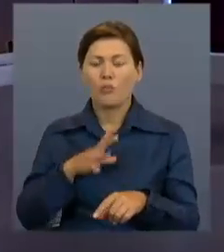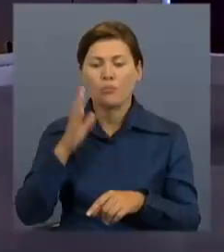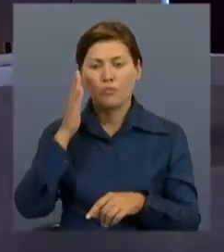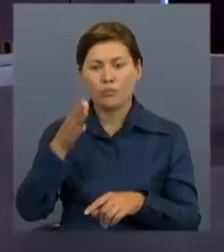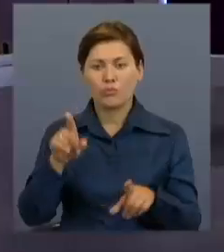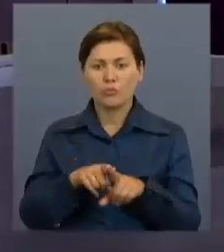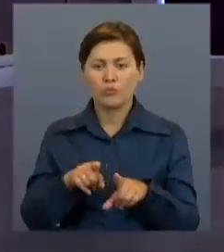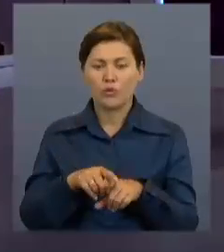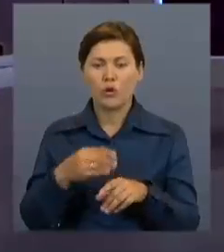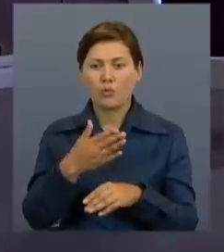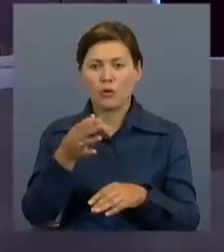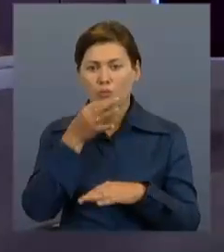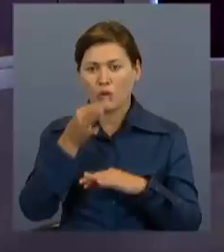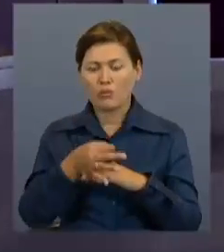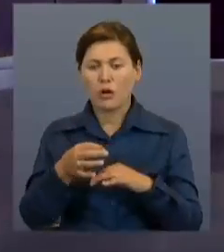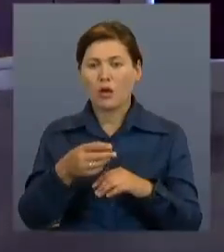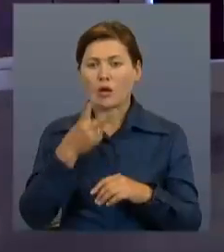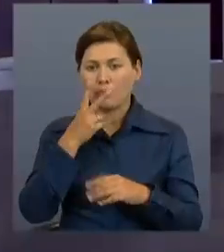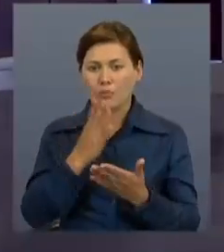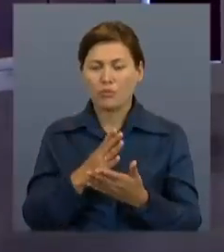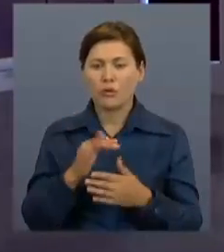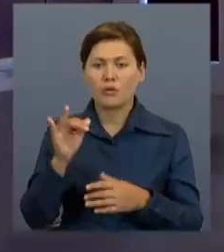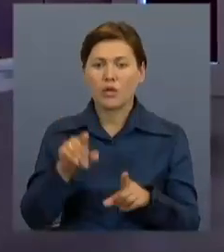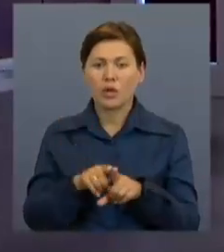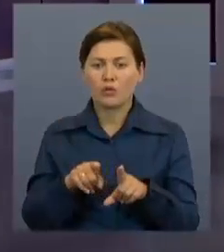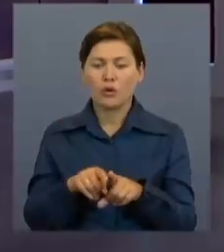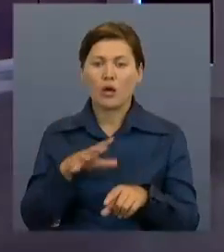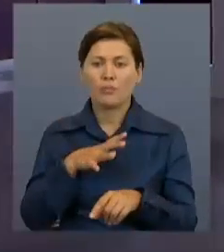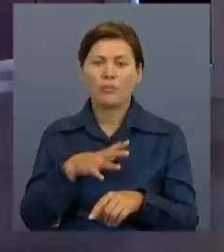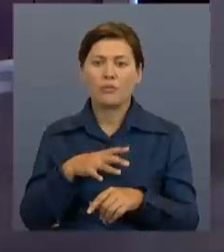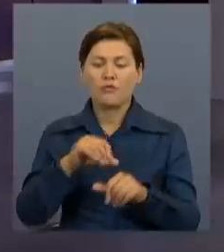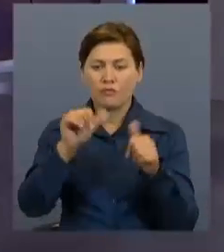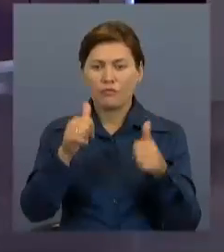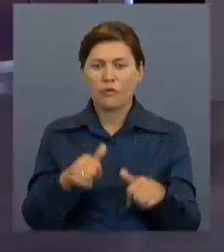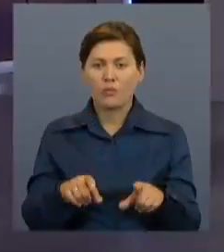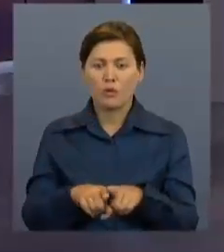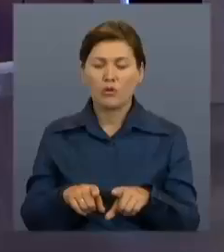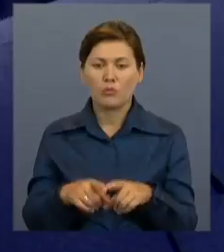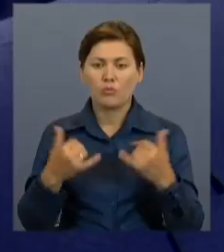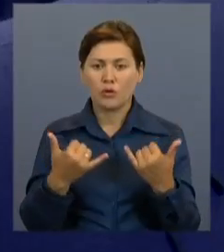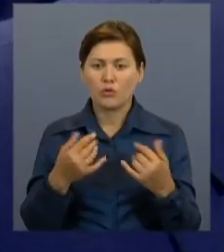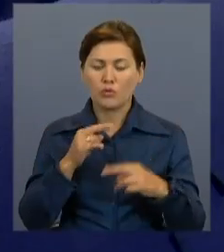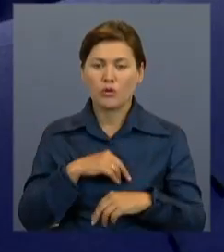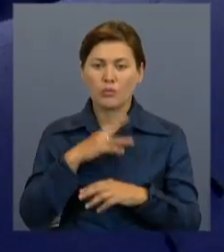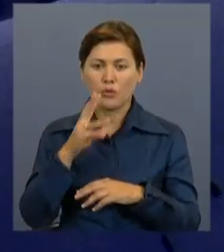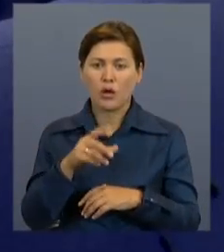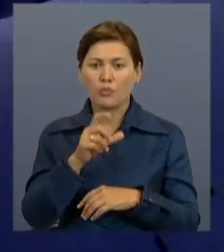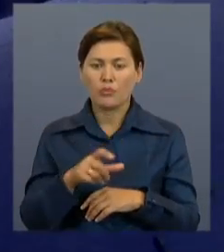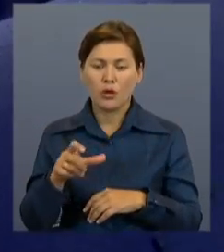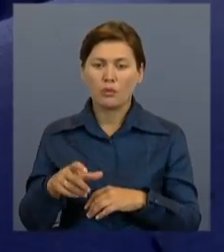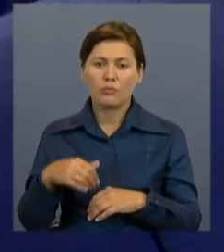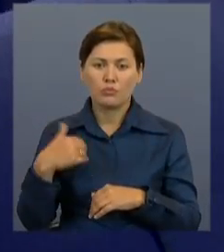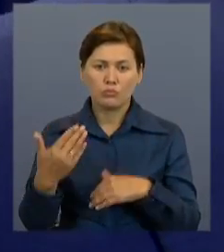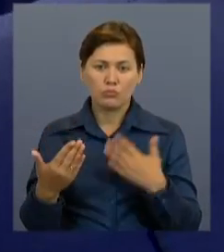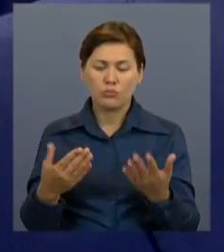болашақта осылай жауапкершілікпен қараған кезде тағы да мынау формальды бүгінгі таңда жұмыспен қамтылған азаматтардың тарапынан